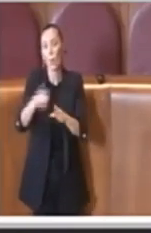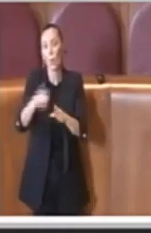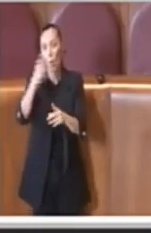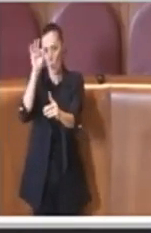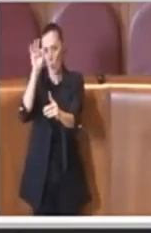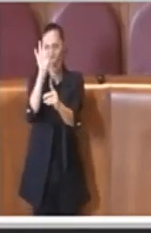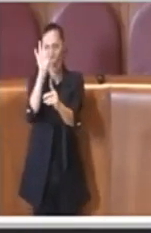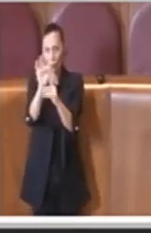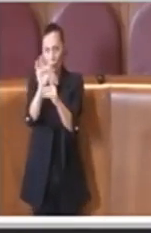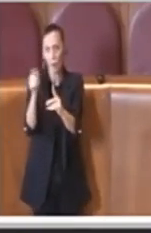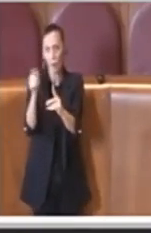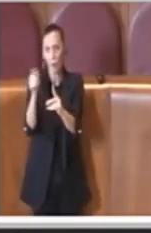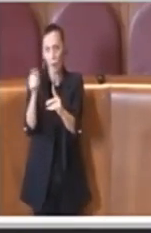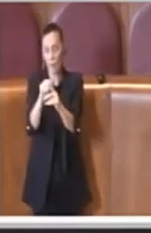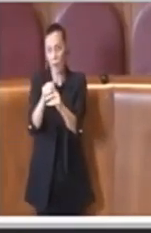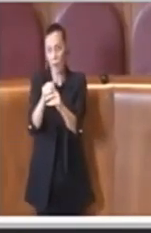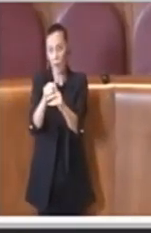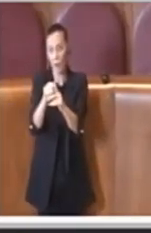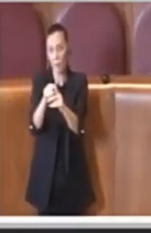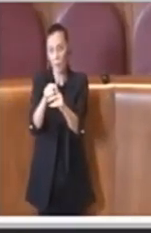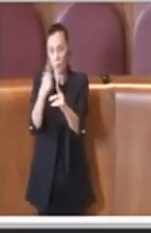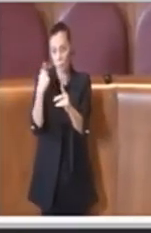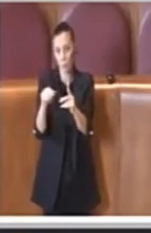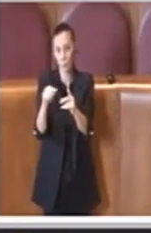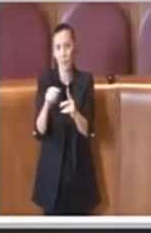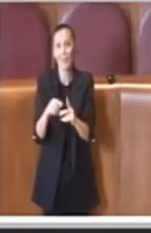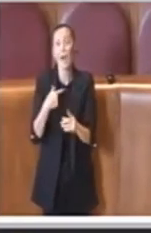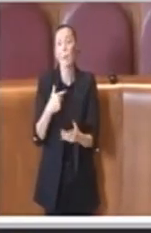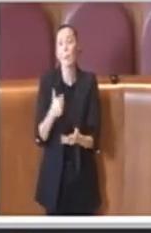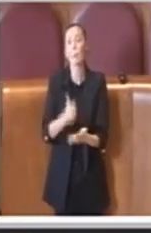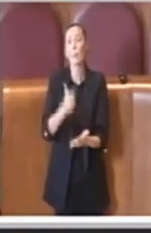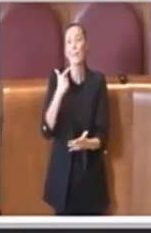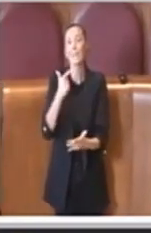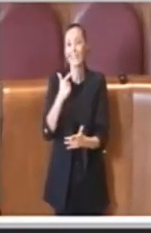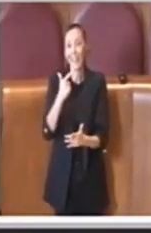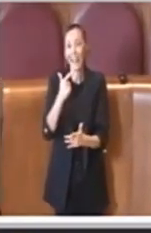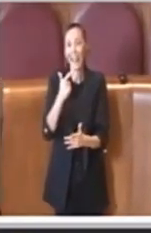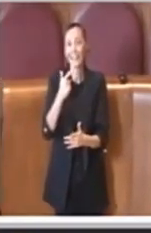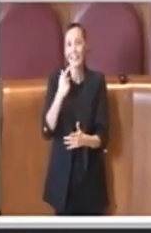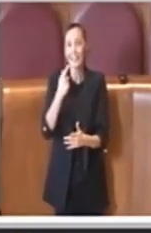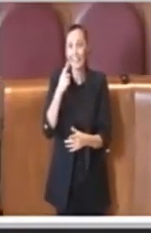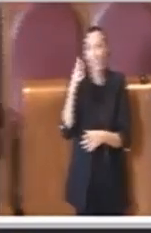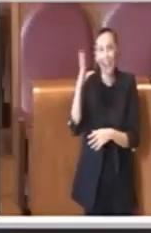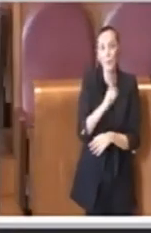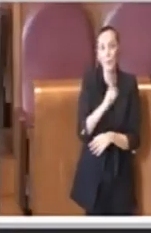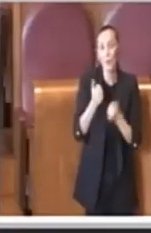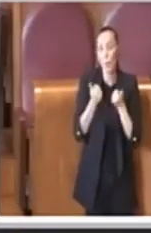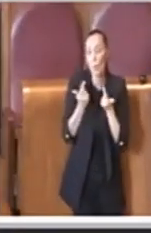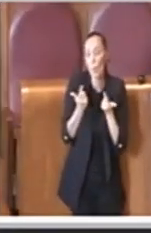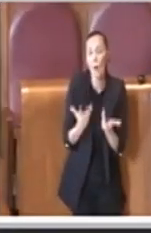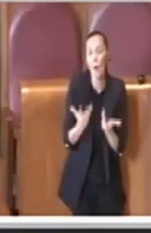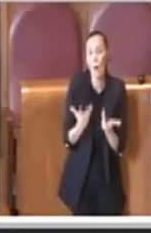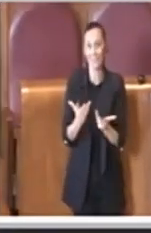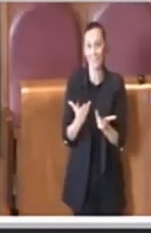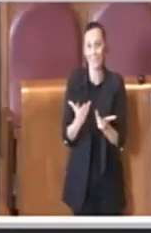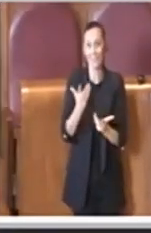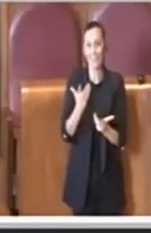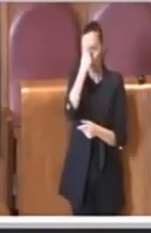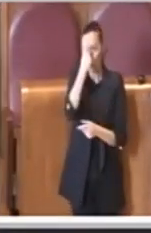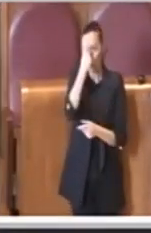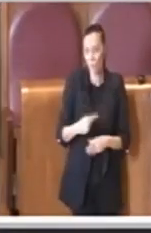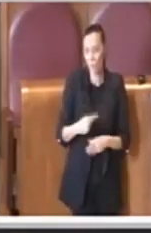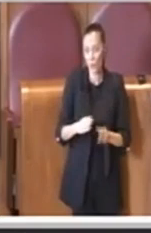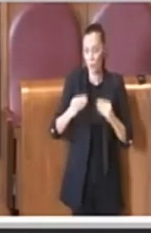Dopodiché è importante rilevare il fabbisogno di unità di personale nel profilo professionale di cui